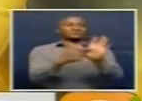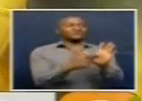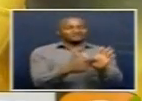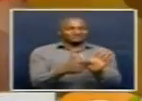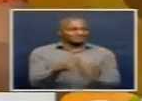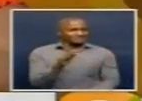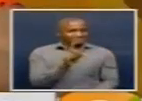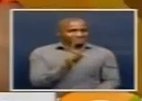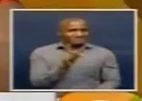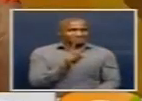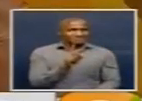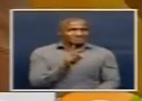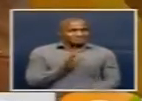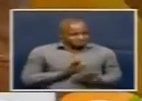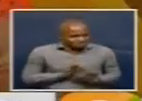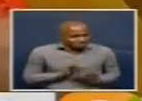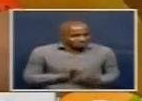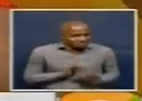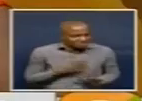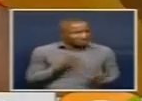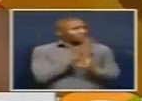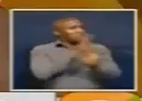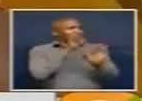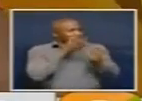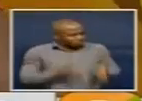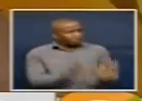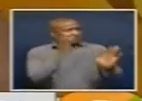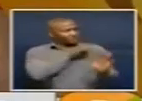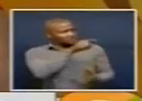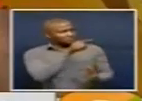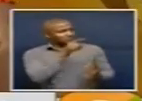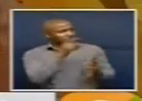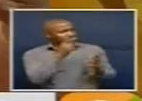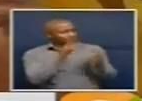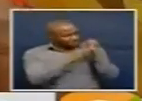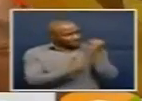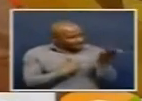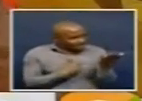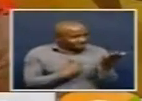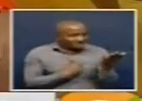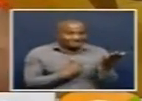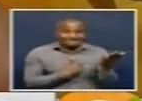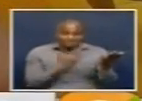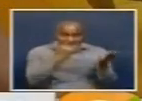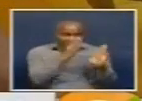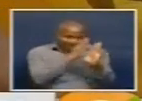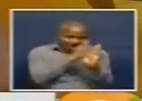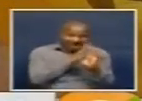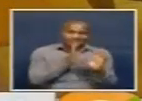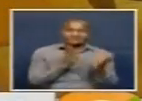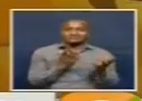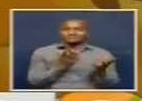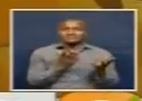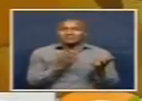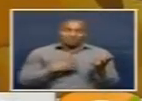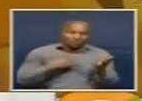wakitangaza. Utakaa mpaka watu waje washtuke, huyu kwamba kumbe yuko hivi. Na kwa kusema kwamba uje umshtukie ni kwa sababu ya yale mavazi